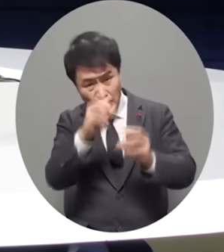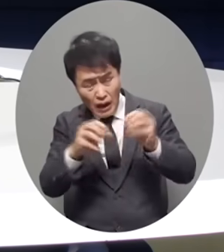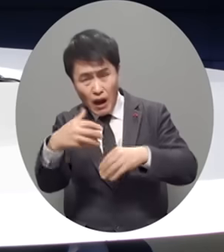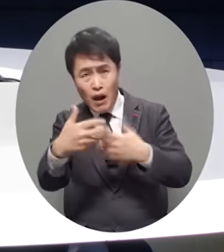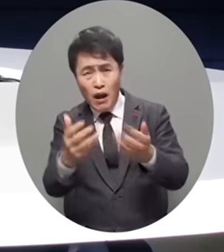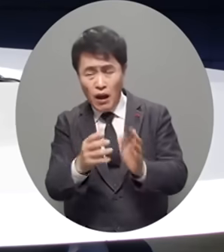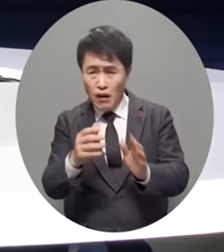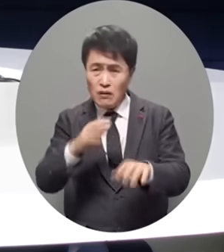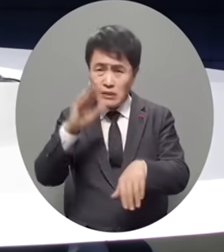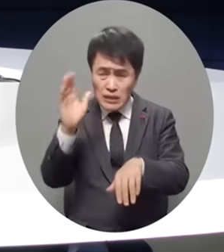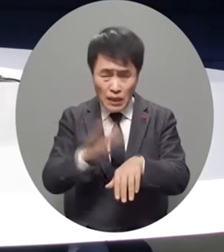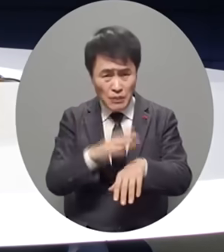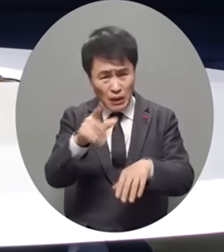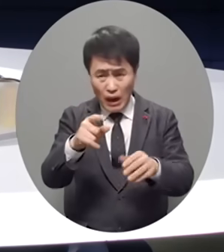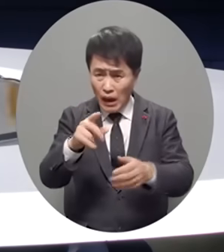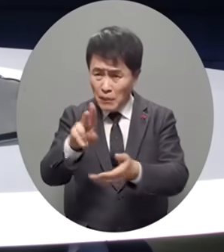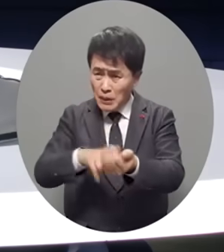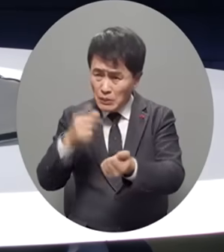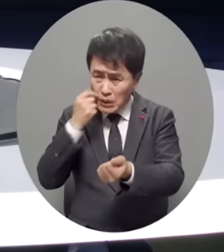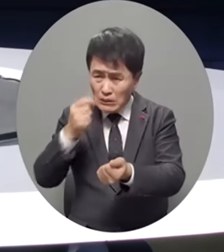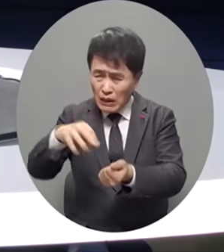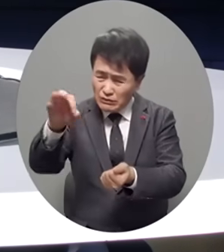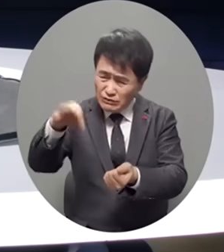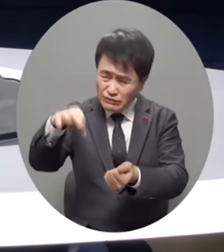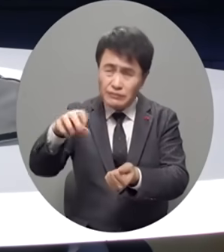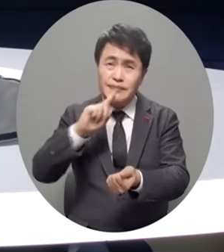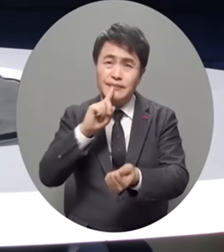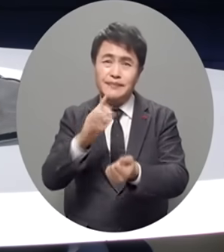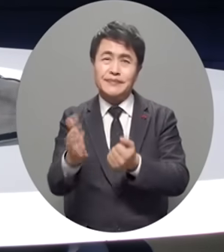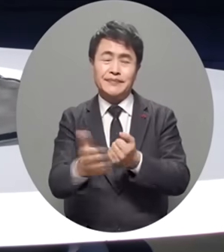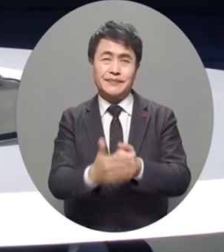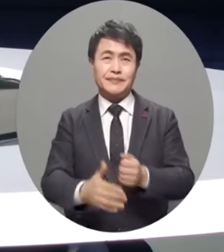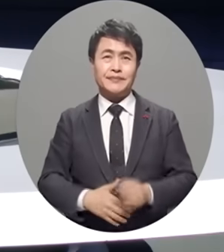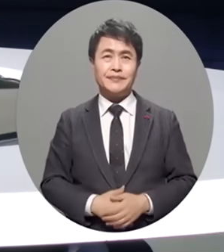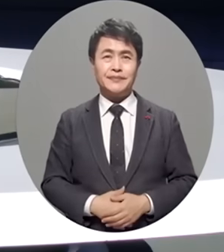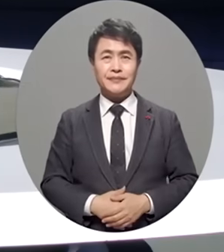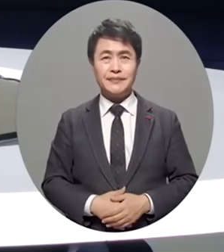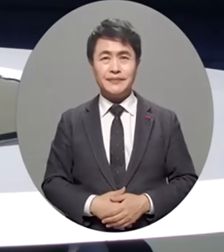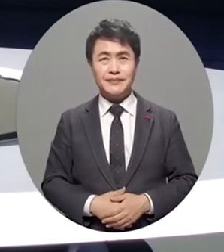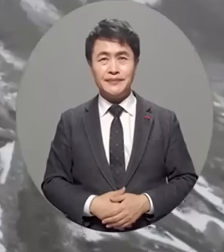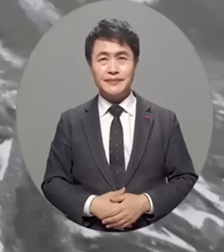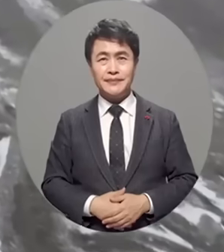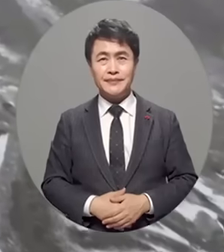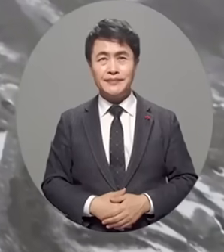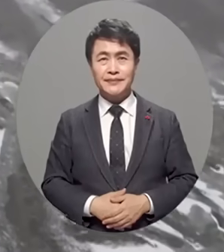떨어질 수도 있기 때문입니다. 김광현 기자가 현장 취재했습니다.